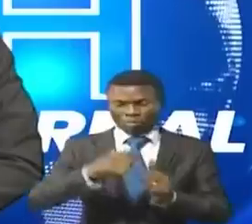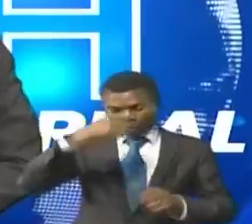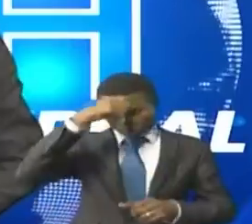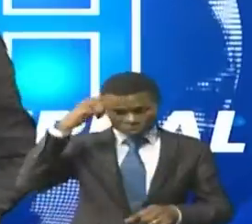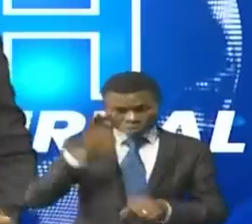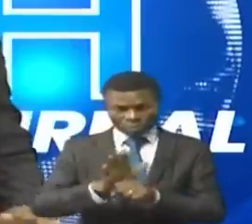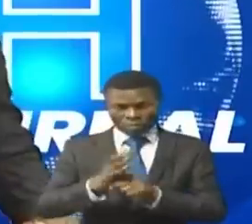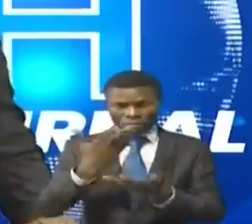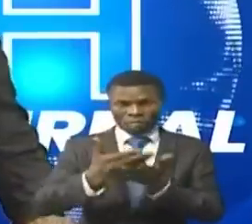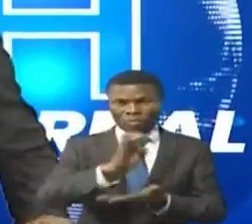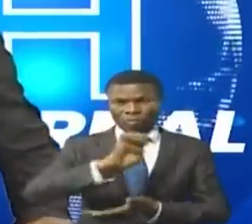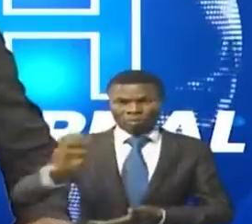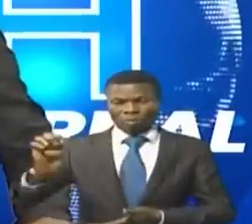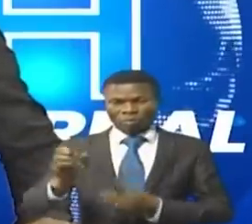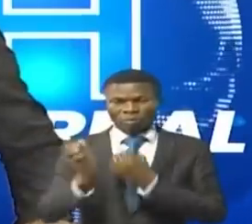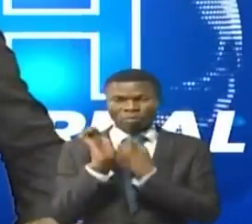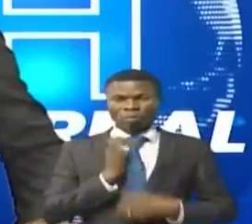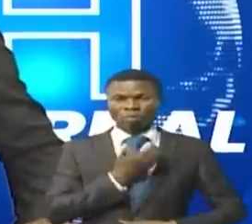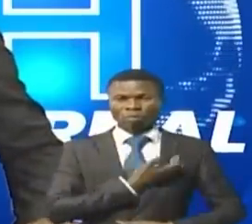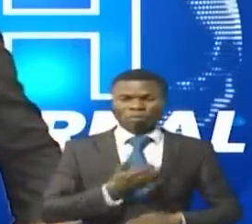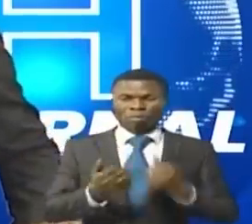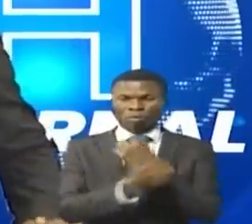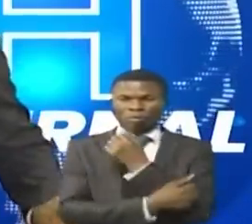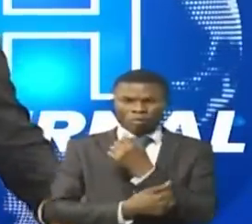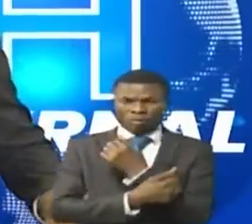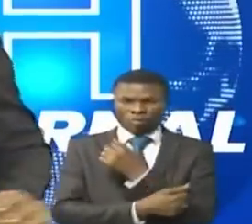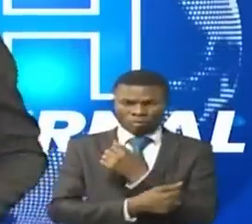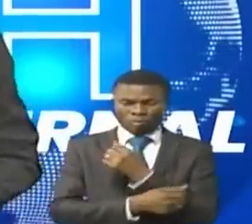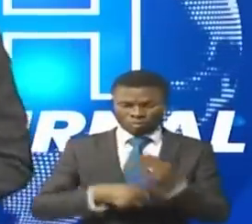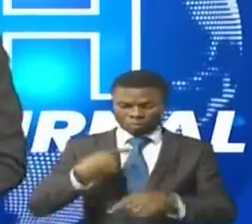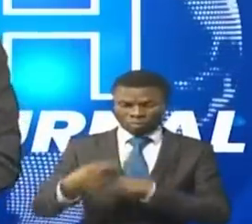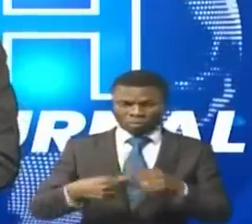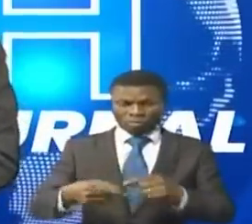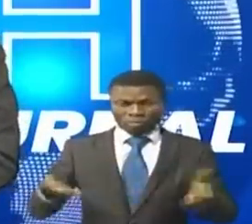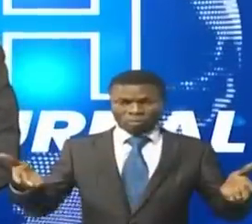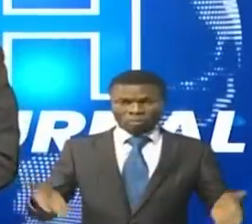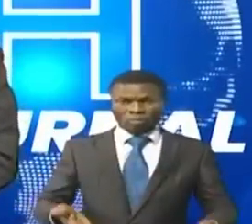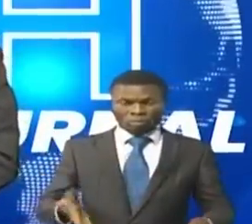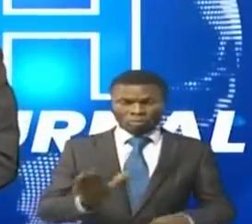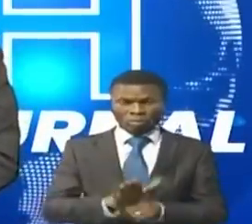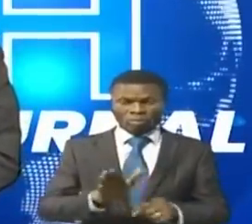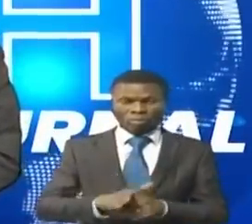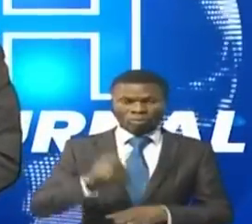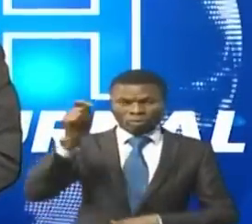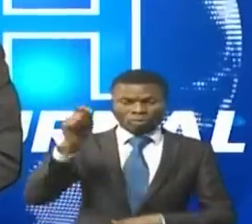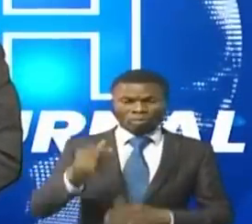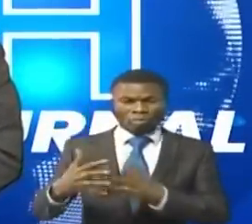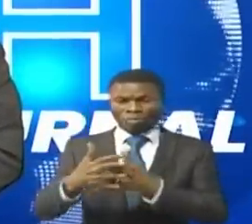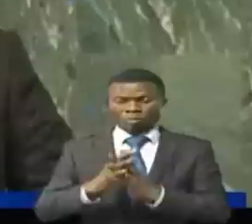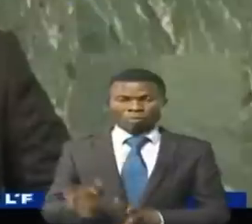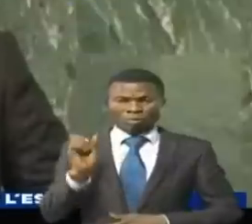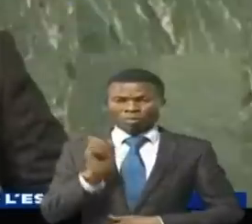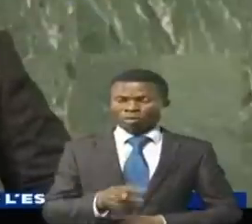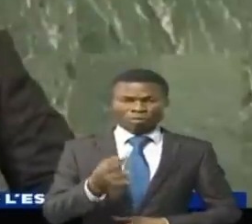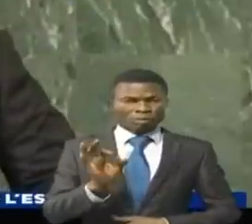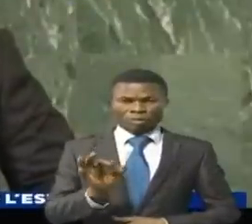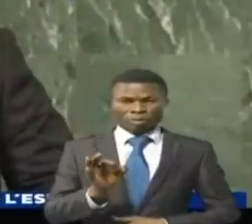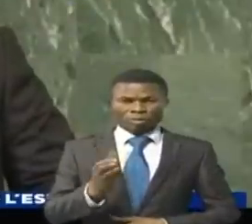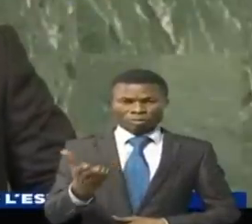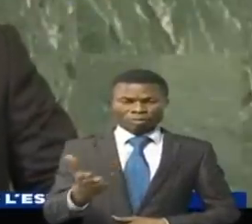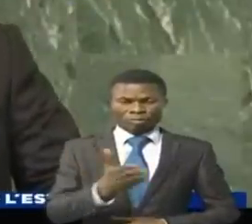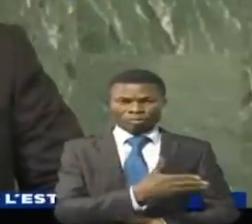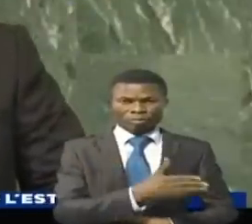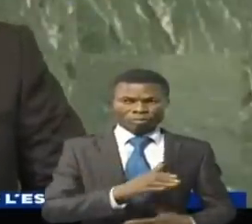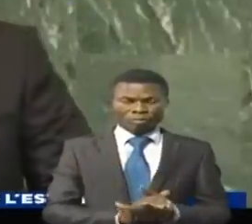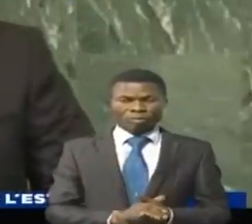persistante dans la partie est de la RDC en dépit de la présence de la force onusienne. En dépit